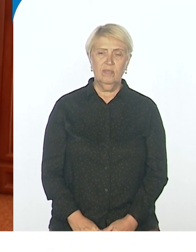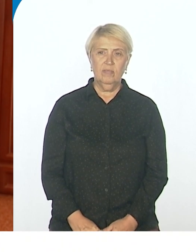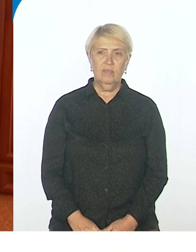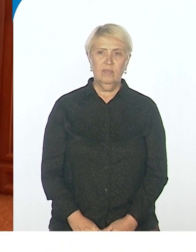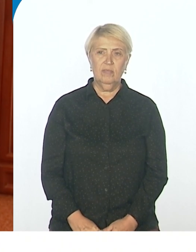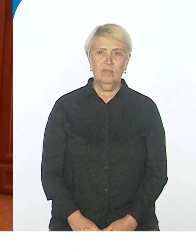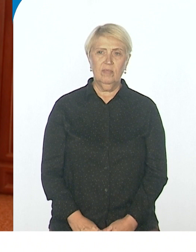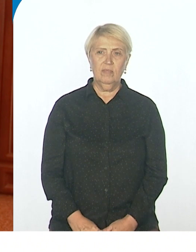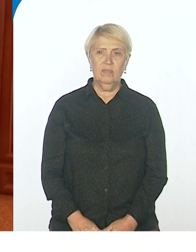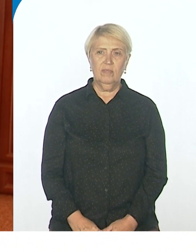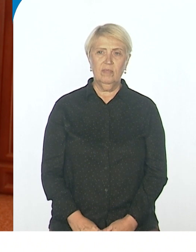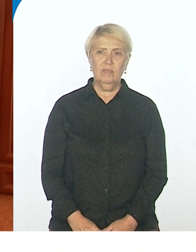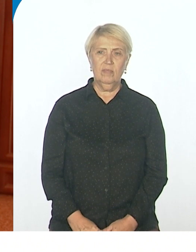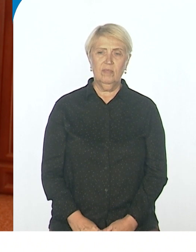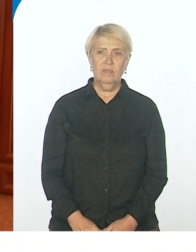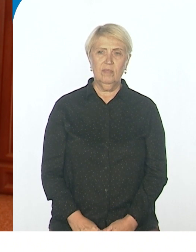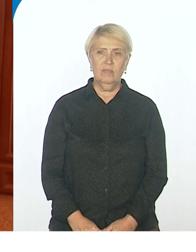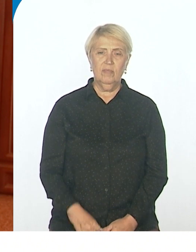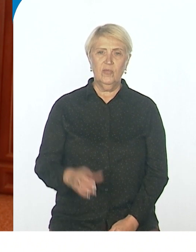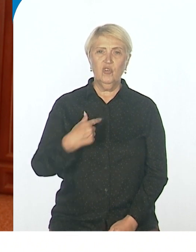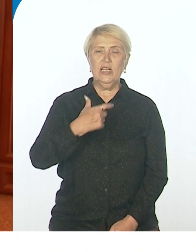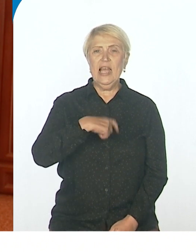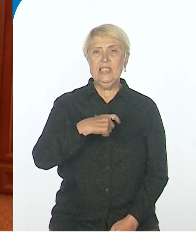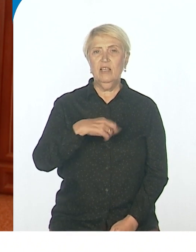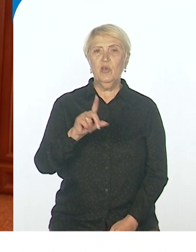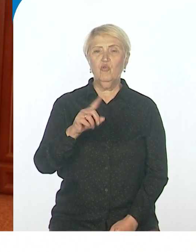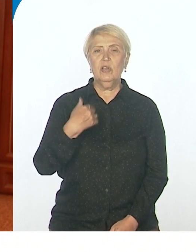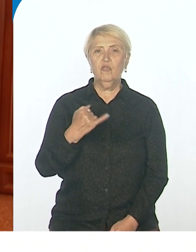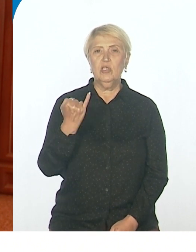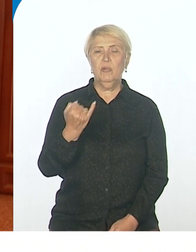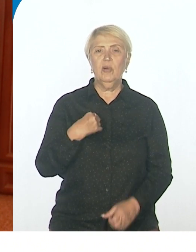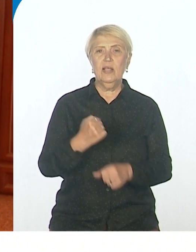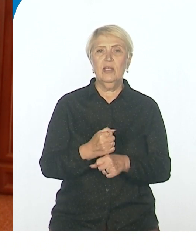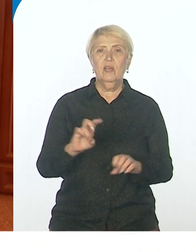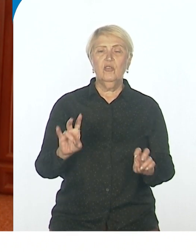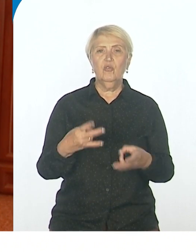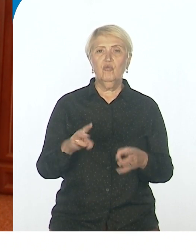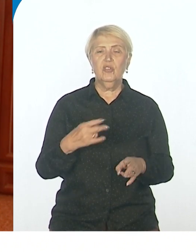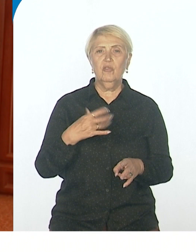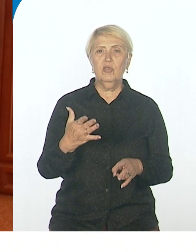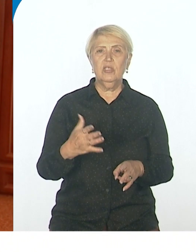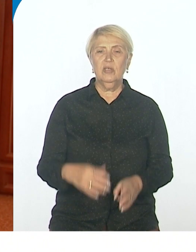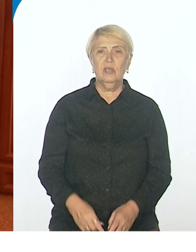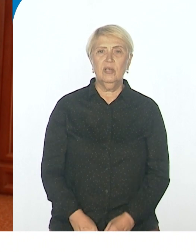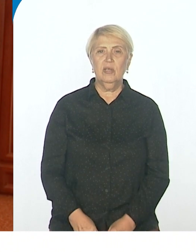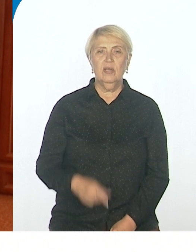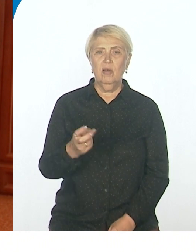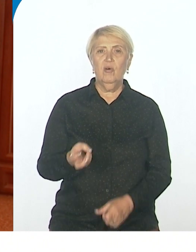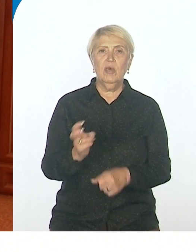отреагировал. Ну, ты это только себе не припиши. Я говорю, да какой там себе? Я вообще не понимаю, я здесь при чем? Ну,